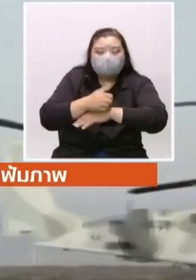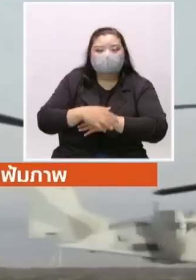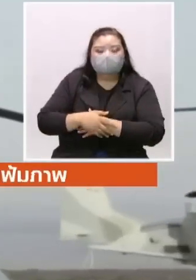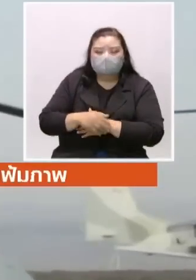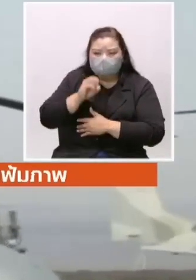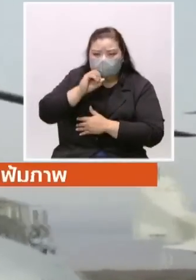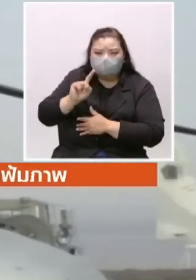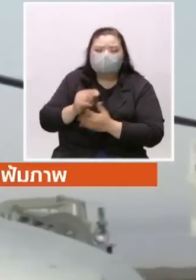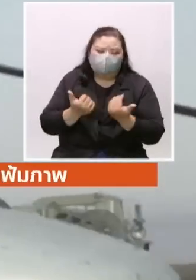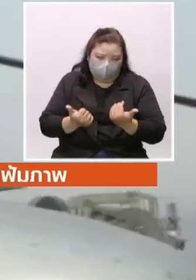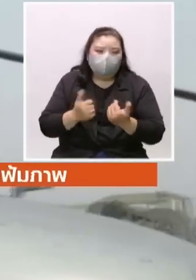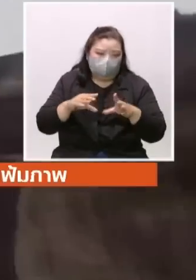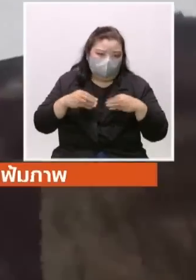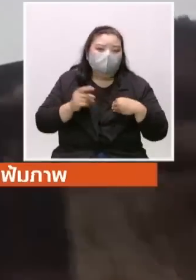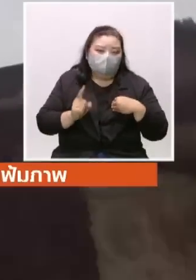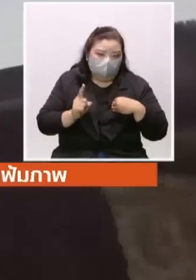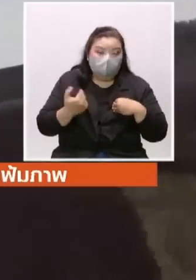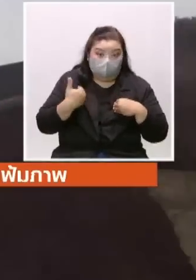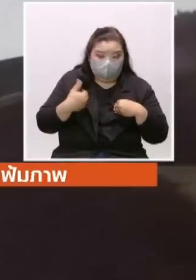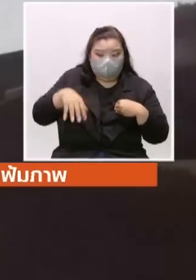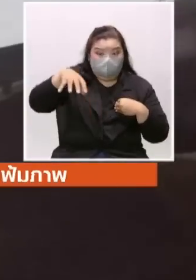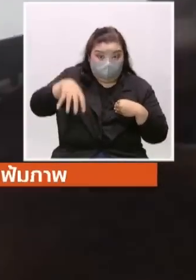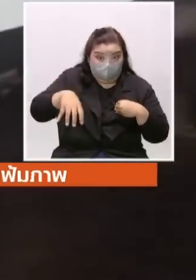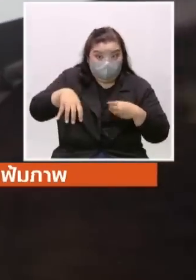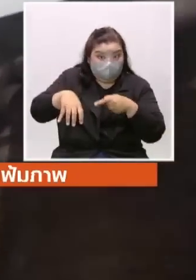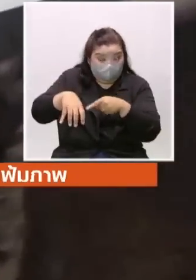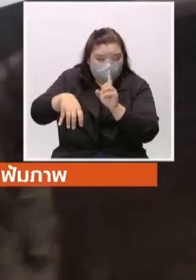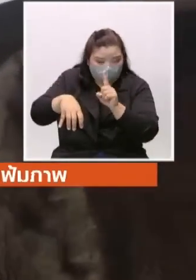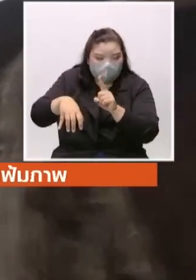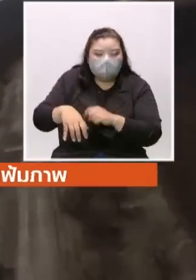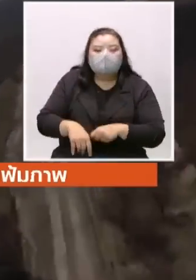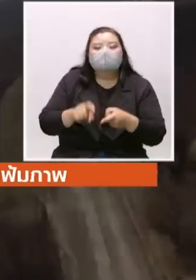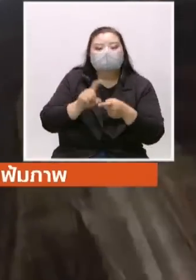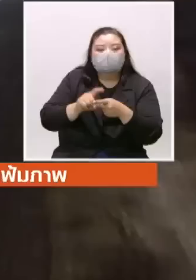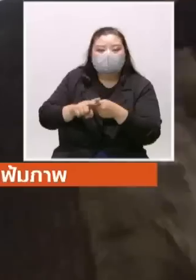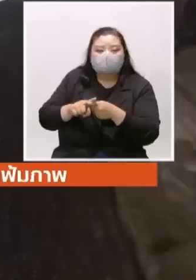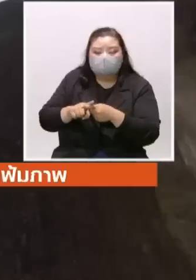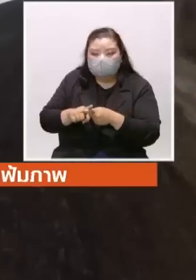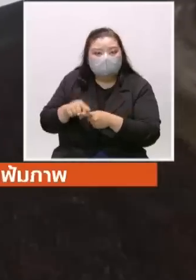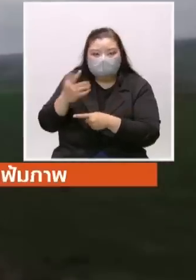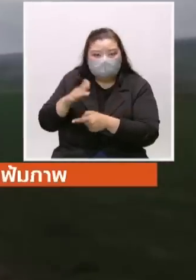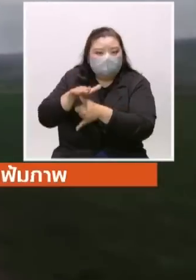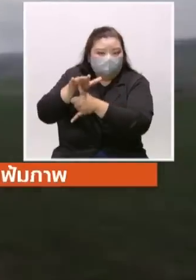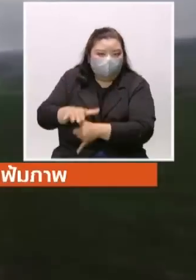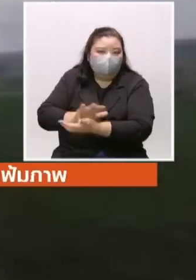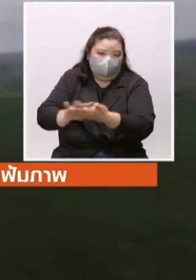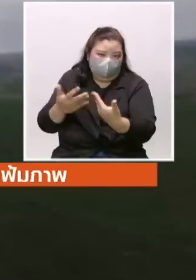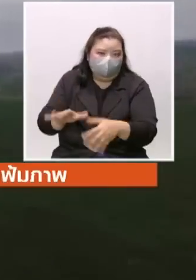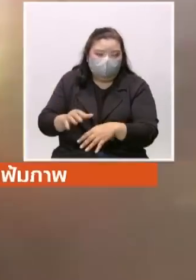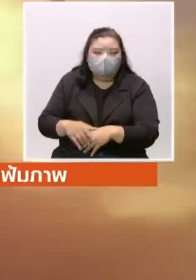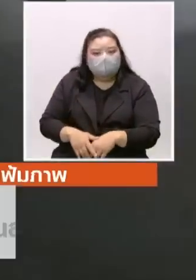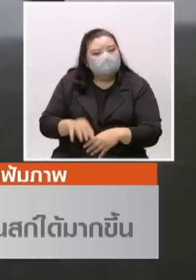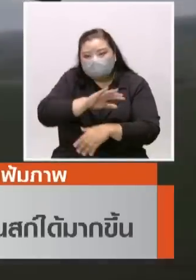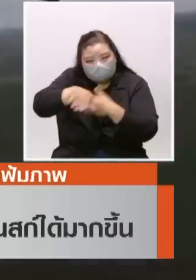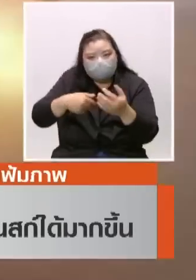ยอมรับแล้วว่าพื้ที่ส่วนให่ของเมือง Severodonets อยู่ภายใ้การคบคุมของรัสเสยแล้วโครงส้พ้นฐานสำคัญถูกทำ